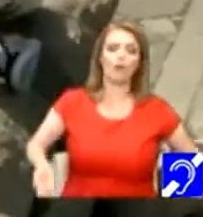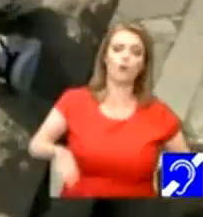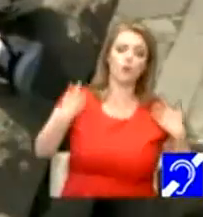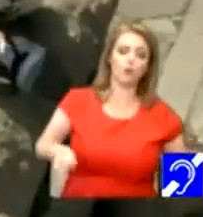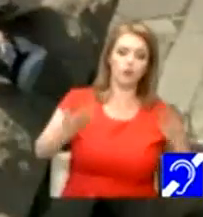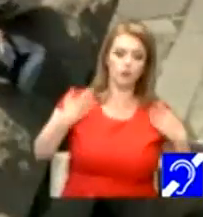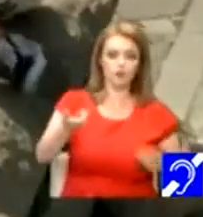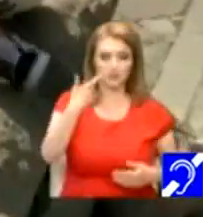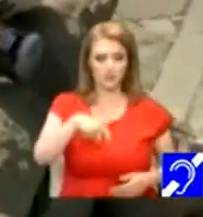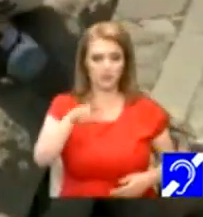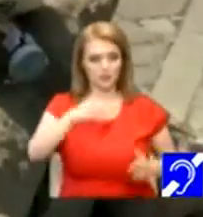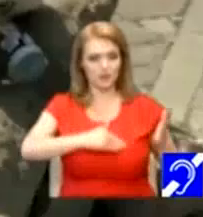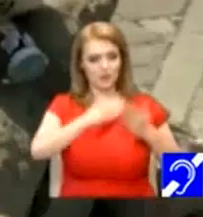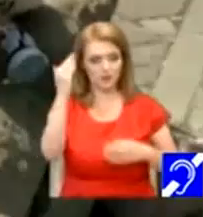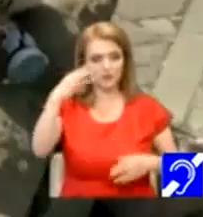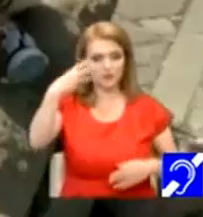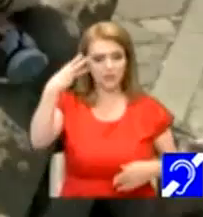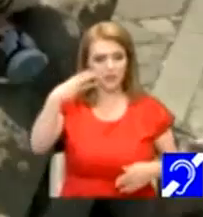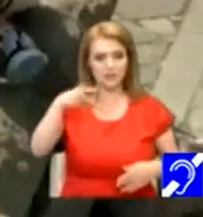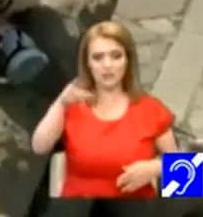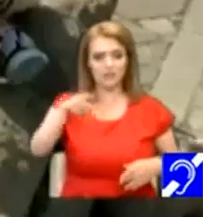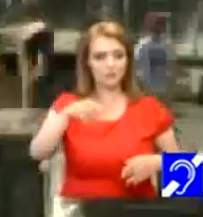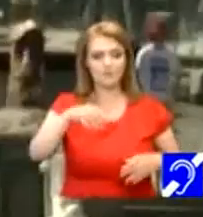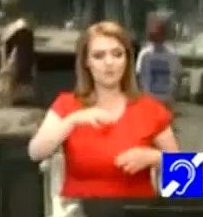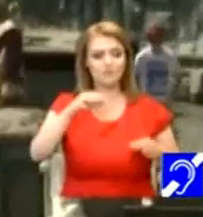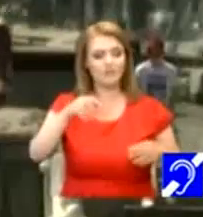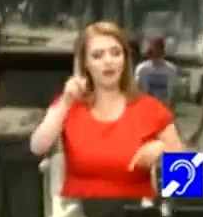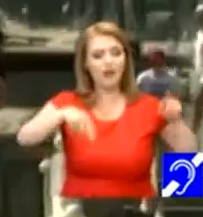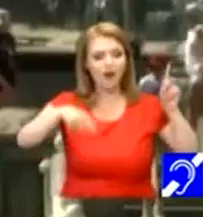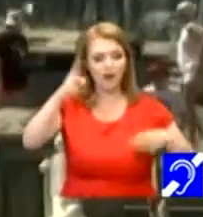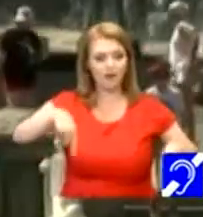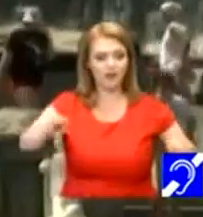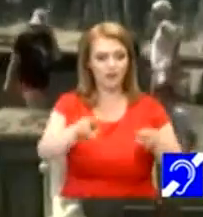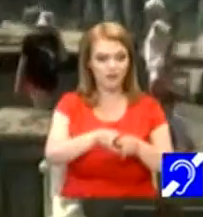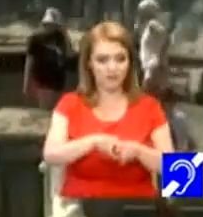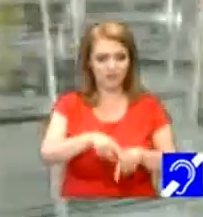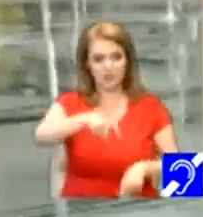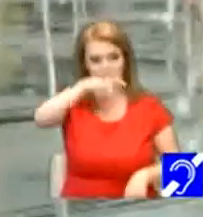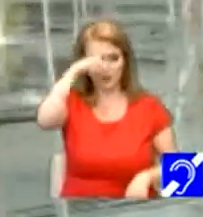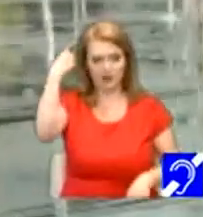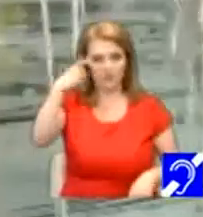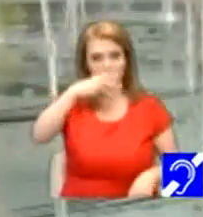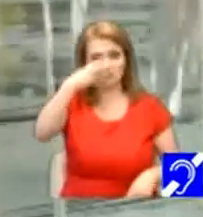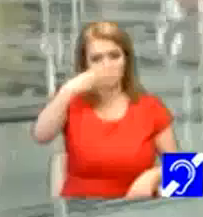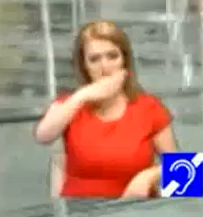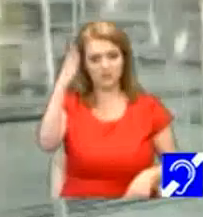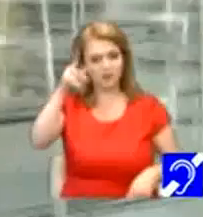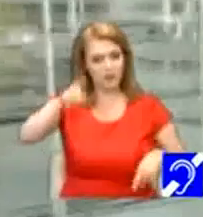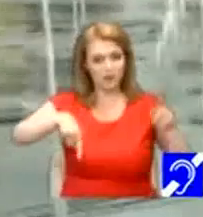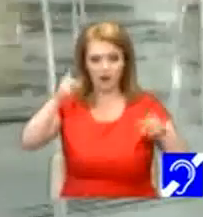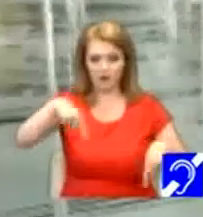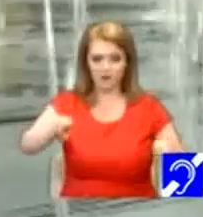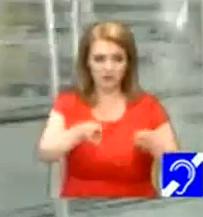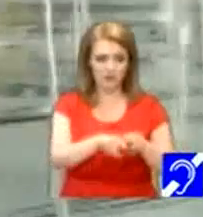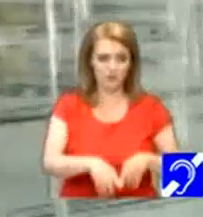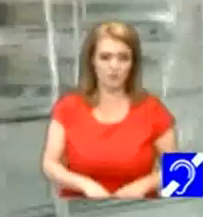de grade Celsius, absolut neașteptat pentru capitala Federației. Luna iunie a fost extrem de călduroasă și, după o scurtă pauză,